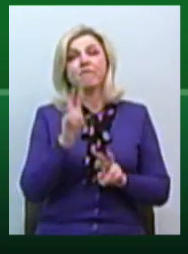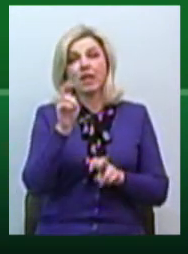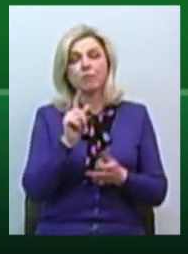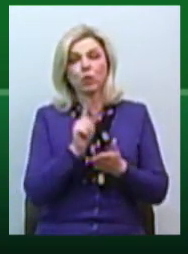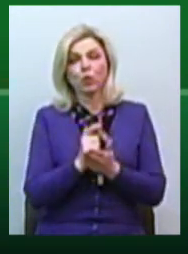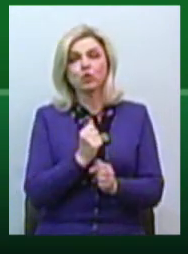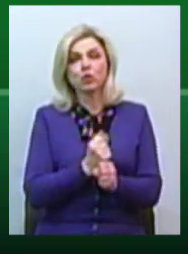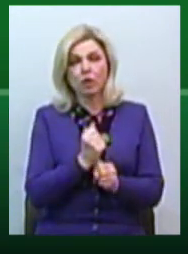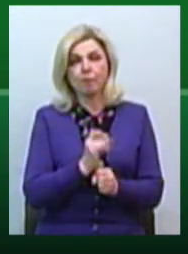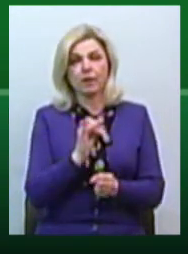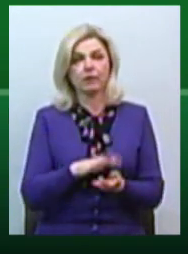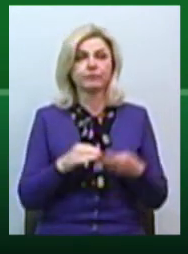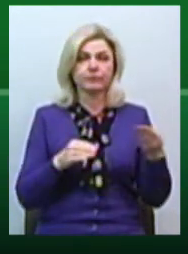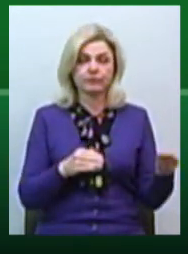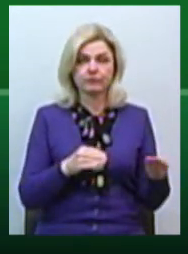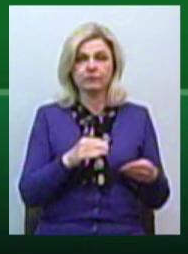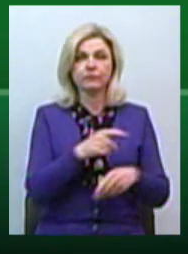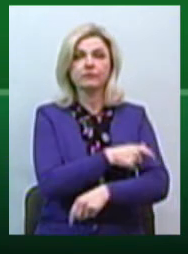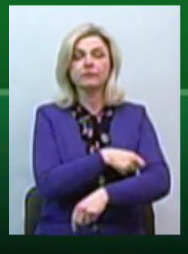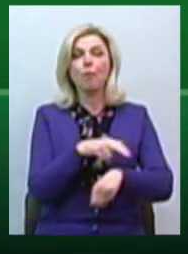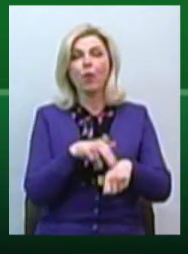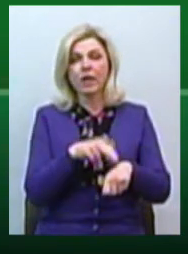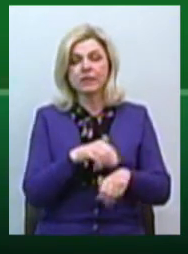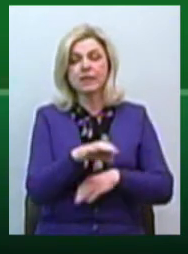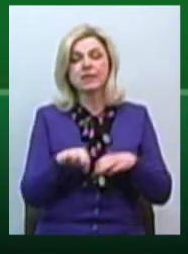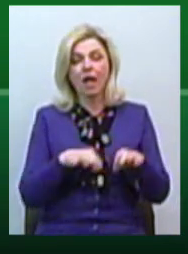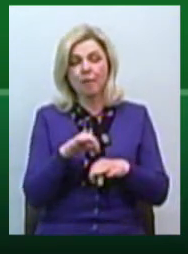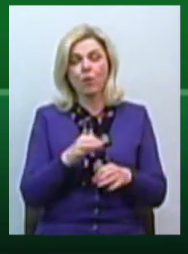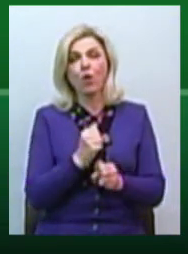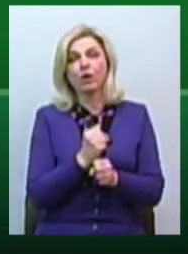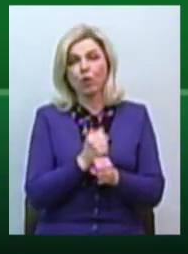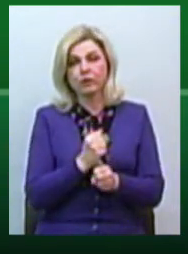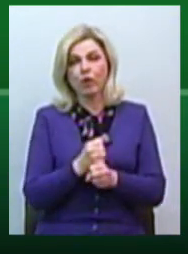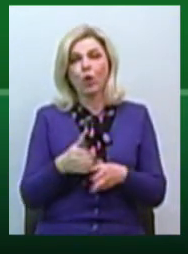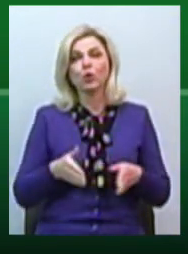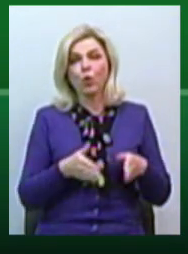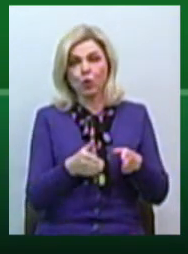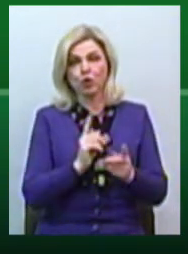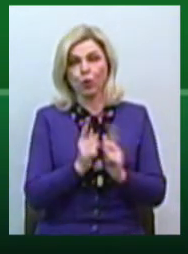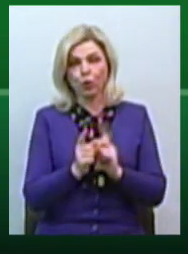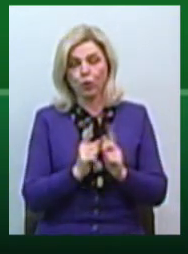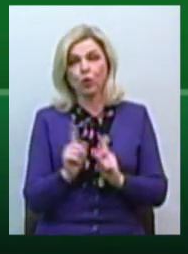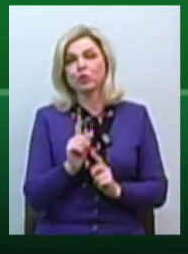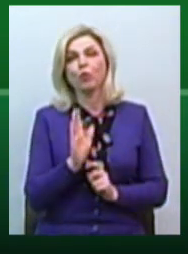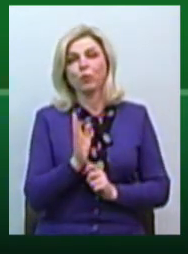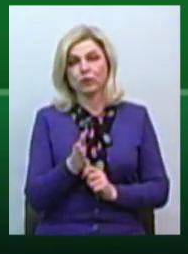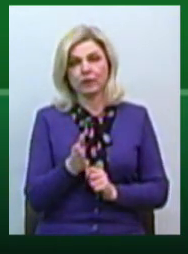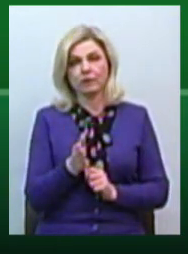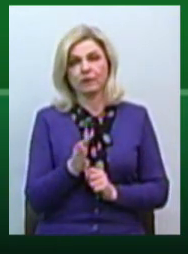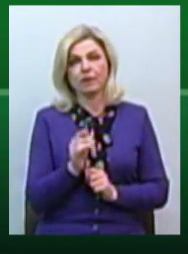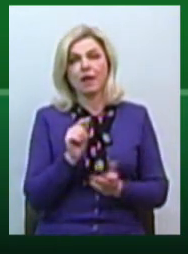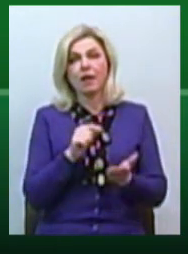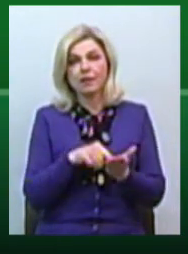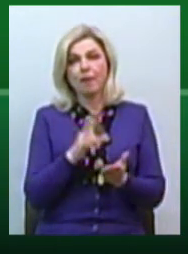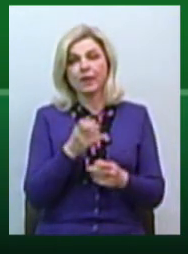до управління патрульної поліції Миколаївської області схему організації дорожнього руху, яка буде там на